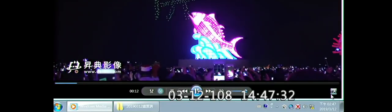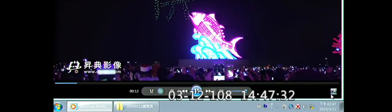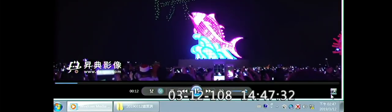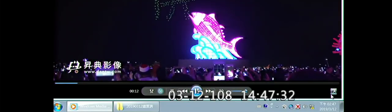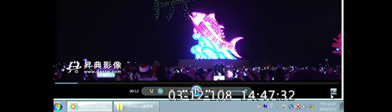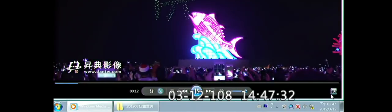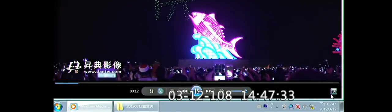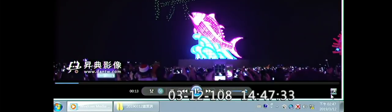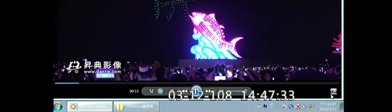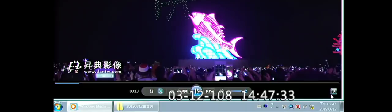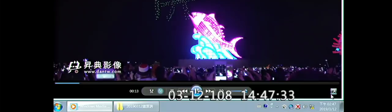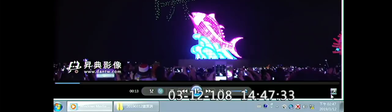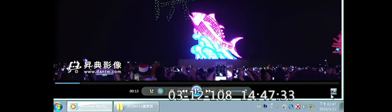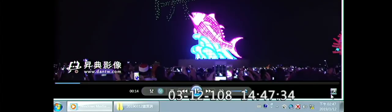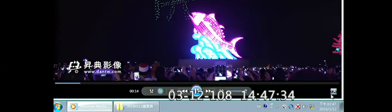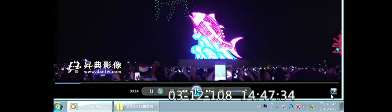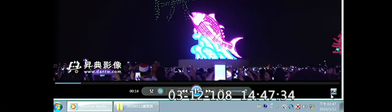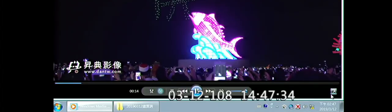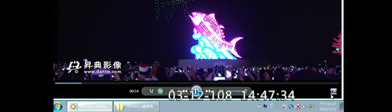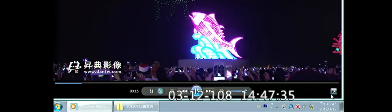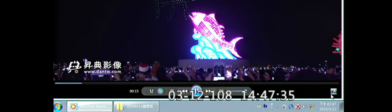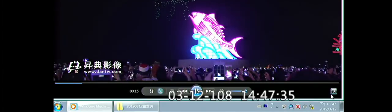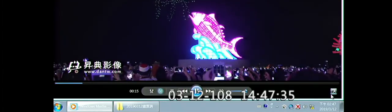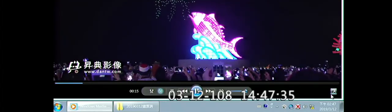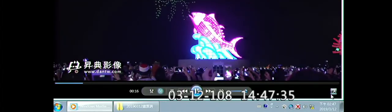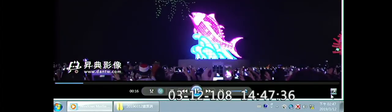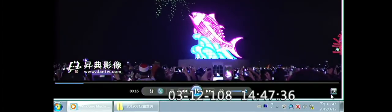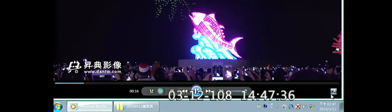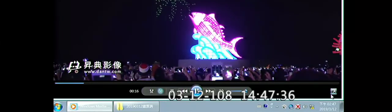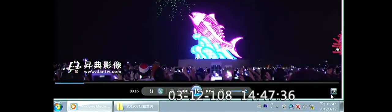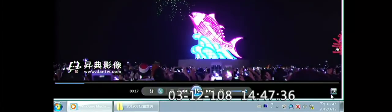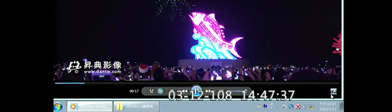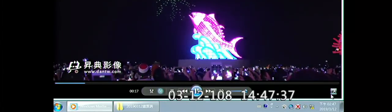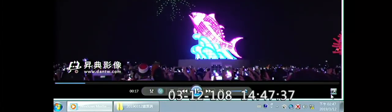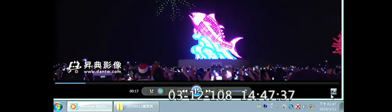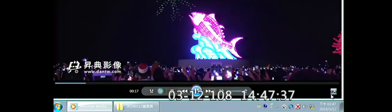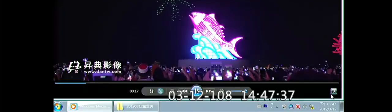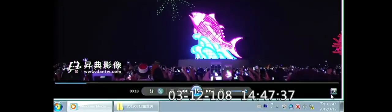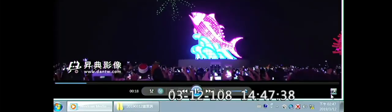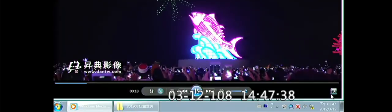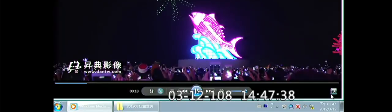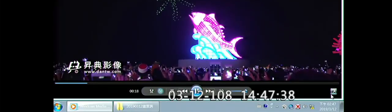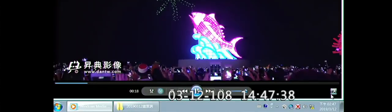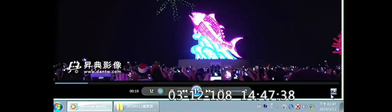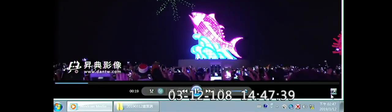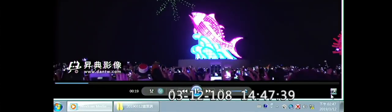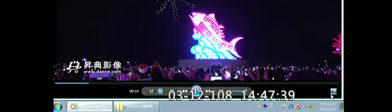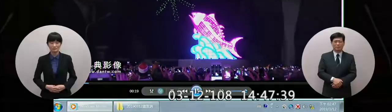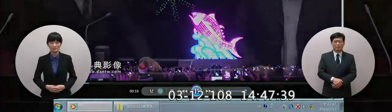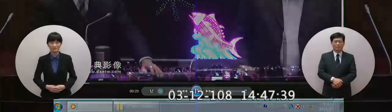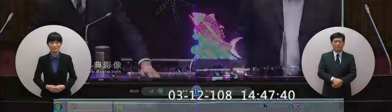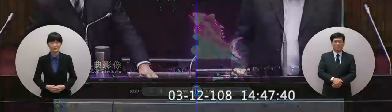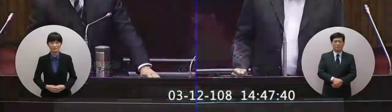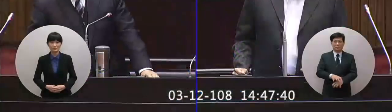一六，我想吼，知道咱的灯会啦吼，我们大家都是有目共睹。